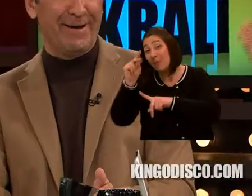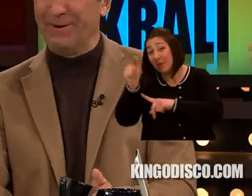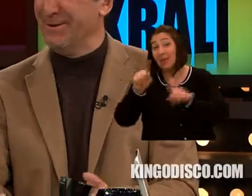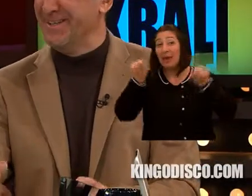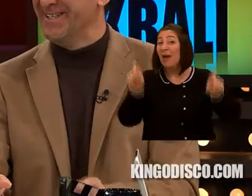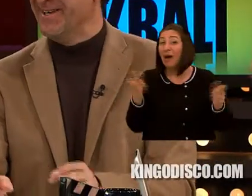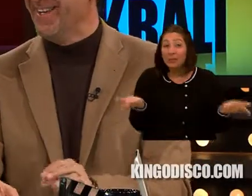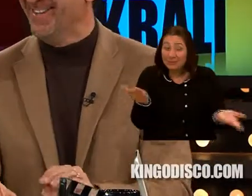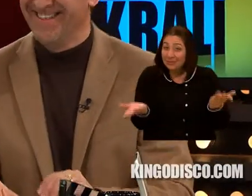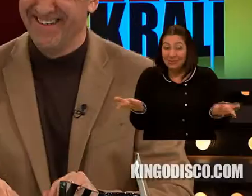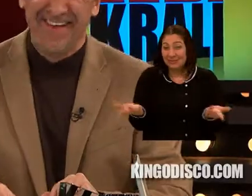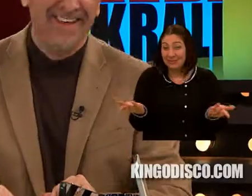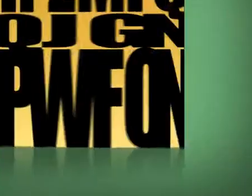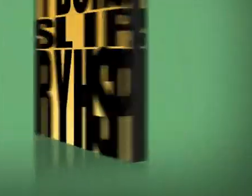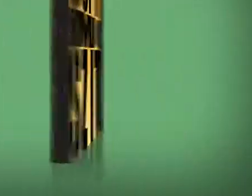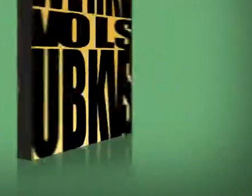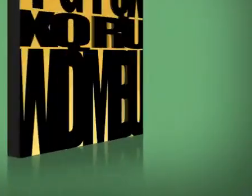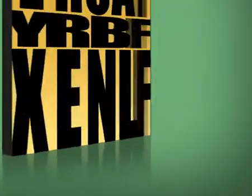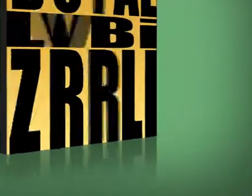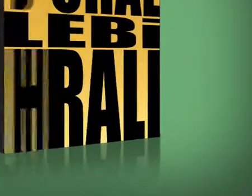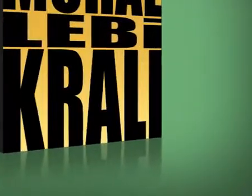ne demek? Kitle şeyler değil.